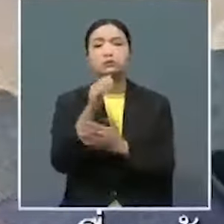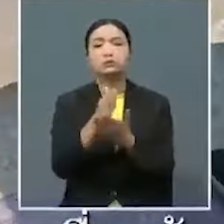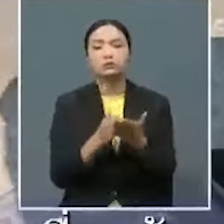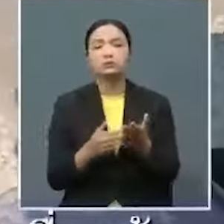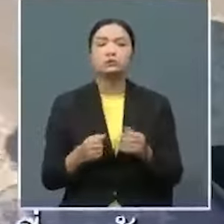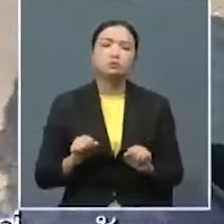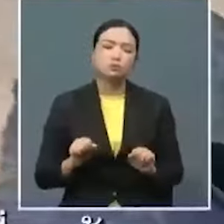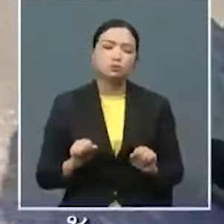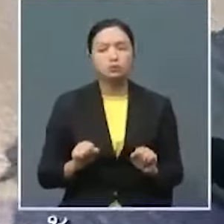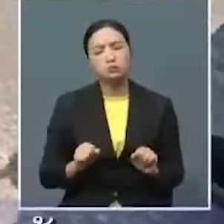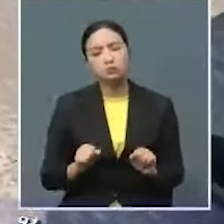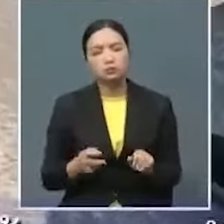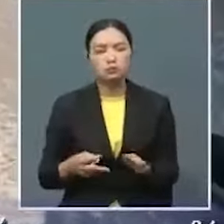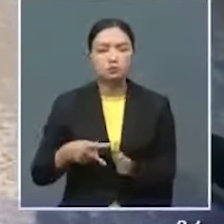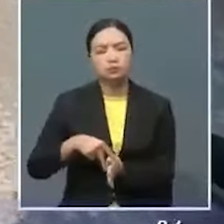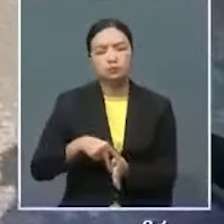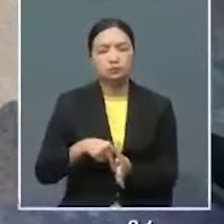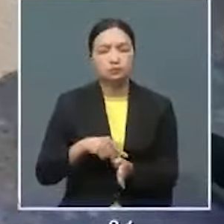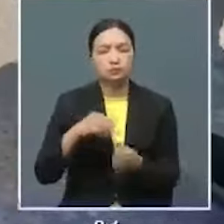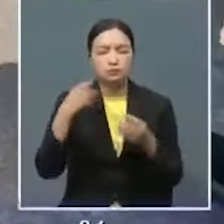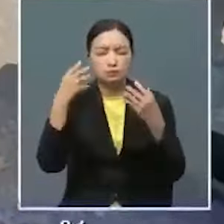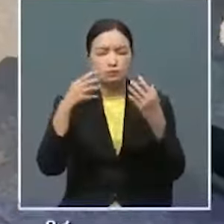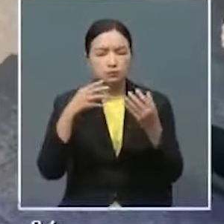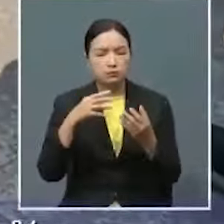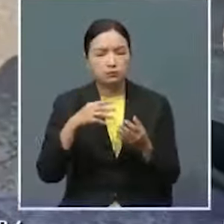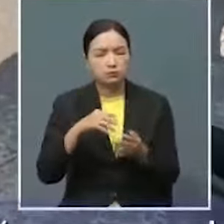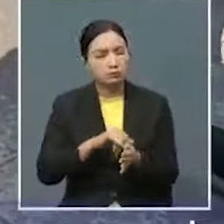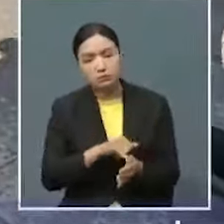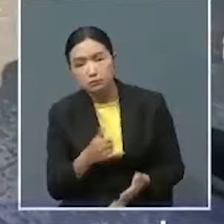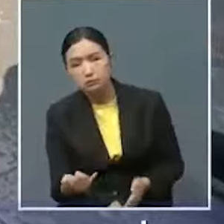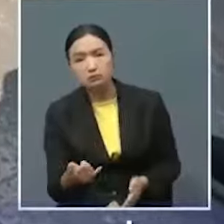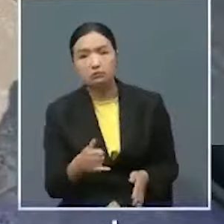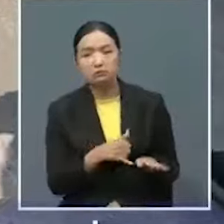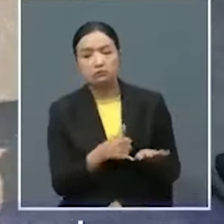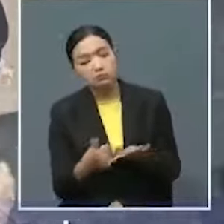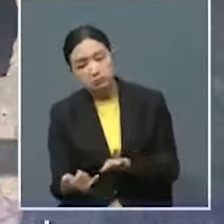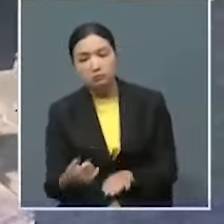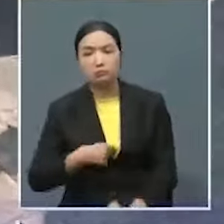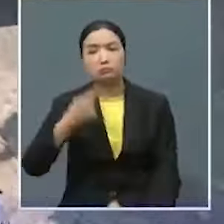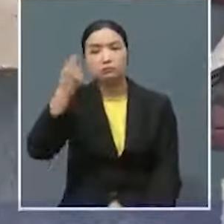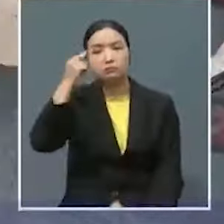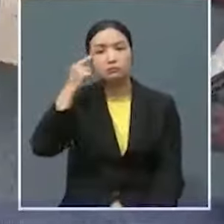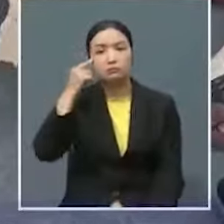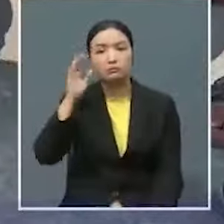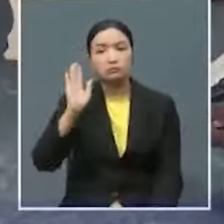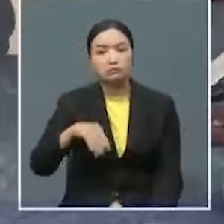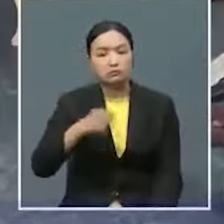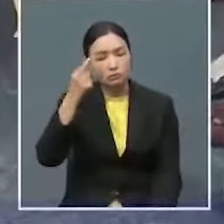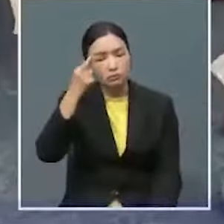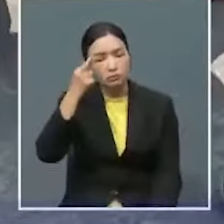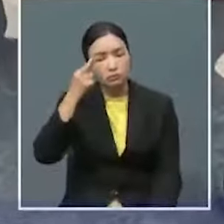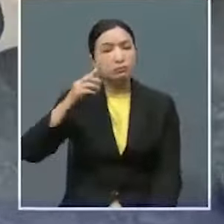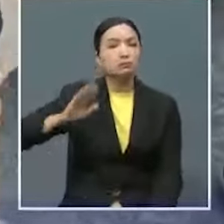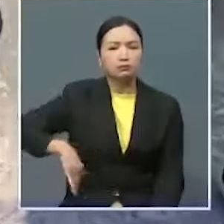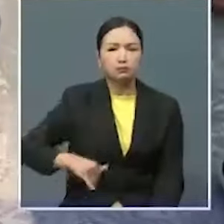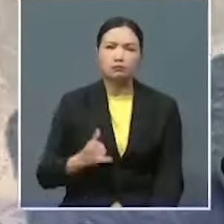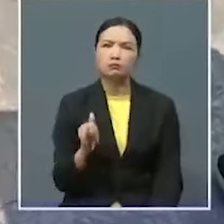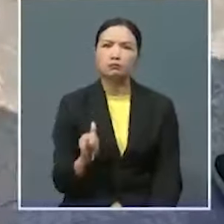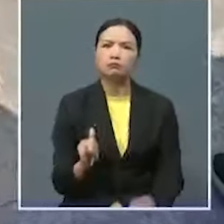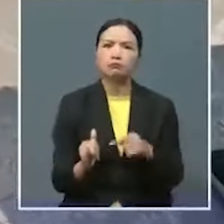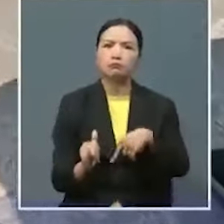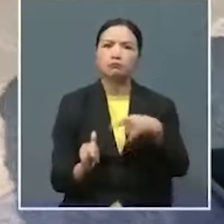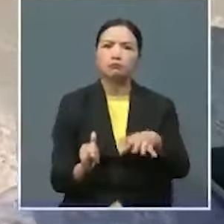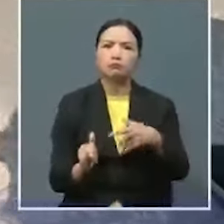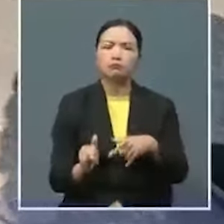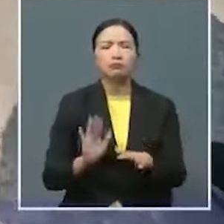จู่ๆก็วูบหมดสติไม่รู้ว่ารถจักรยานยนต์ล้มคว่ำได้อย่างไรมารู้ตัวอีกทีเนี่ยนอนอยู่บนถนนแล้วนะคะแต่ว่าเห